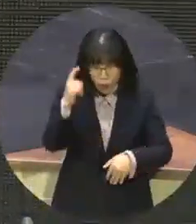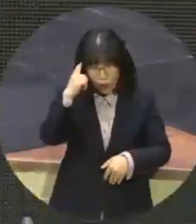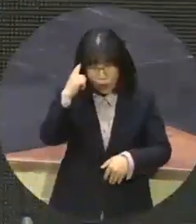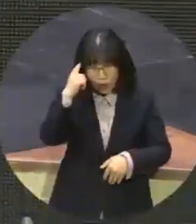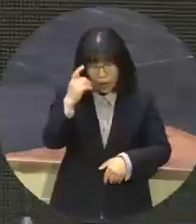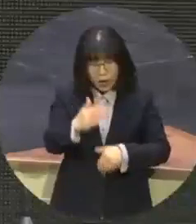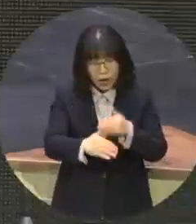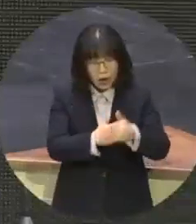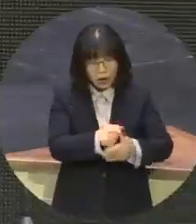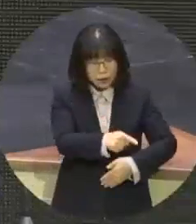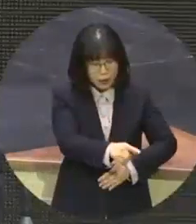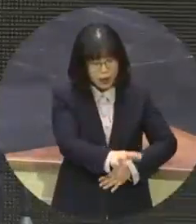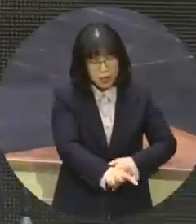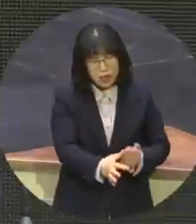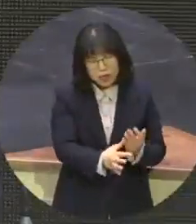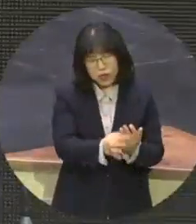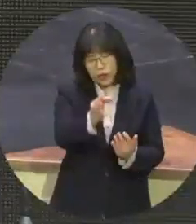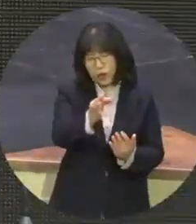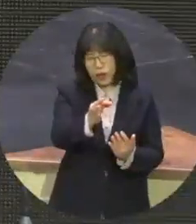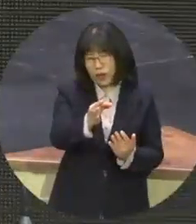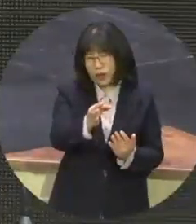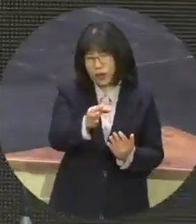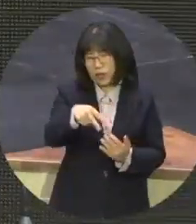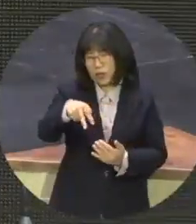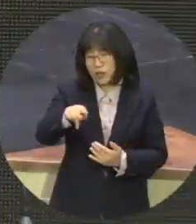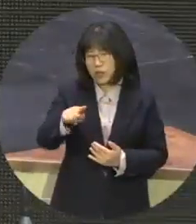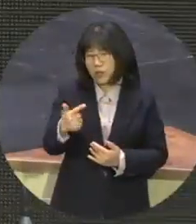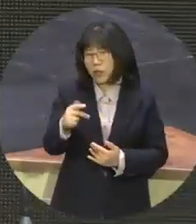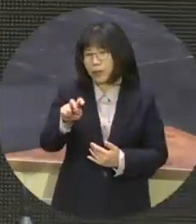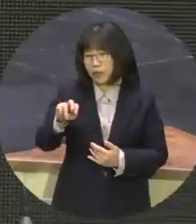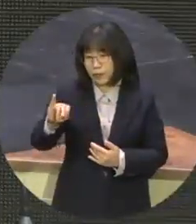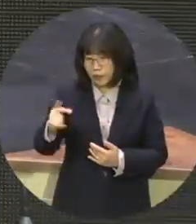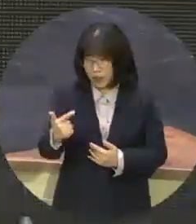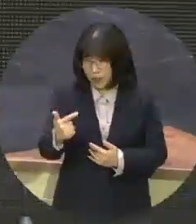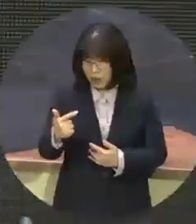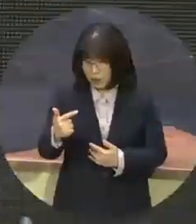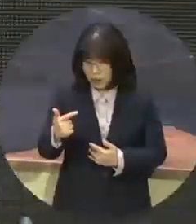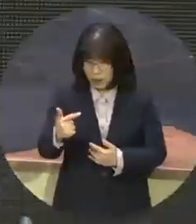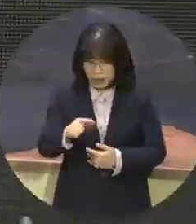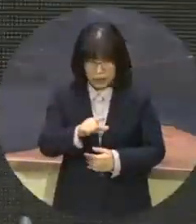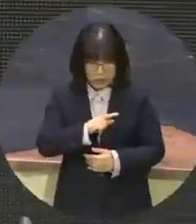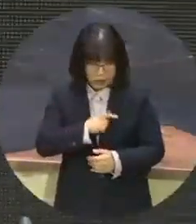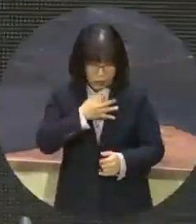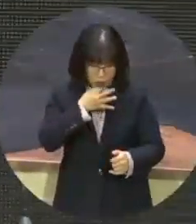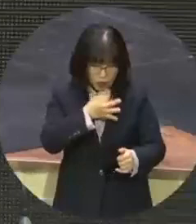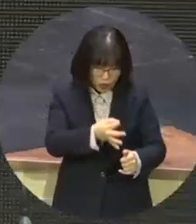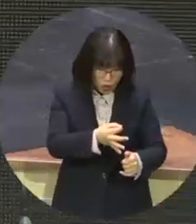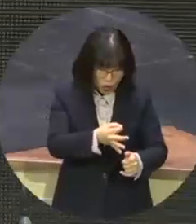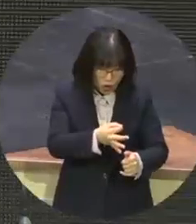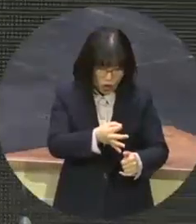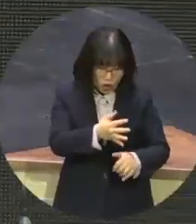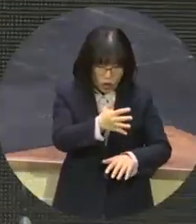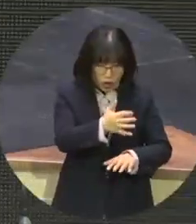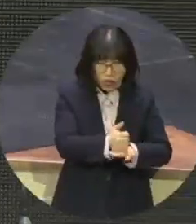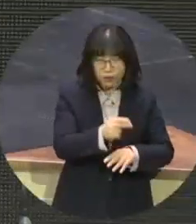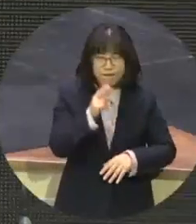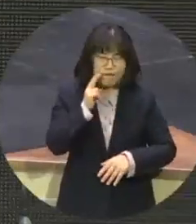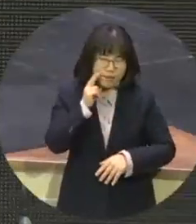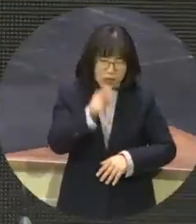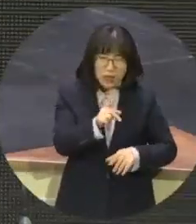유일하게 선택된 선민이에요. 지구상에서. 그런데 이 선민이 가장 비참하게 살았어요.